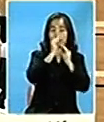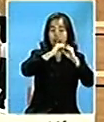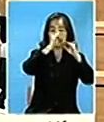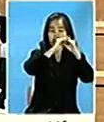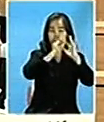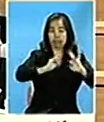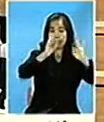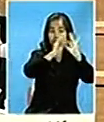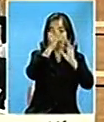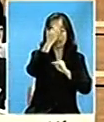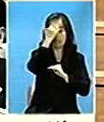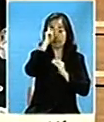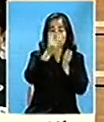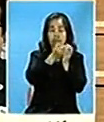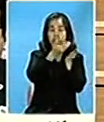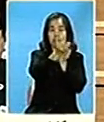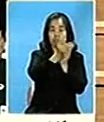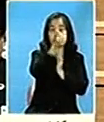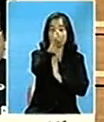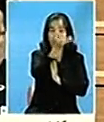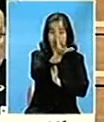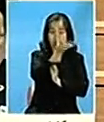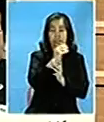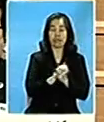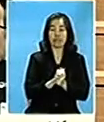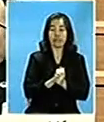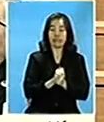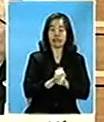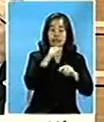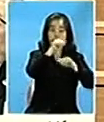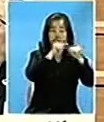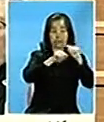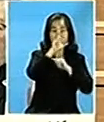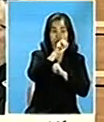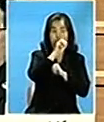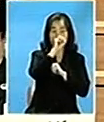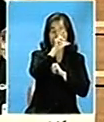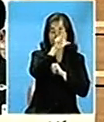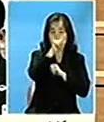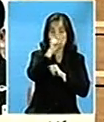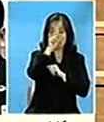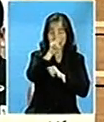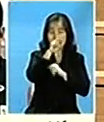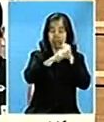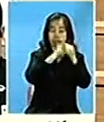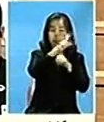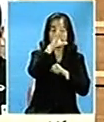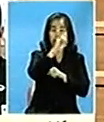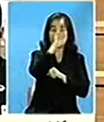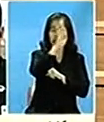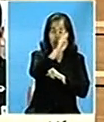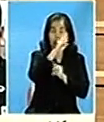นการที่รายจ่ายเพิ่มขึ้นถึง 3.2% ในปี56นะครับก็เป็นเรื่อง